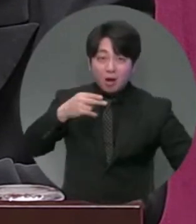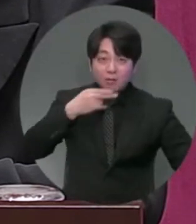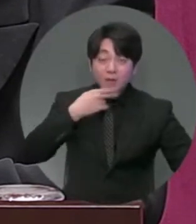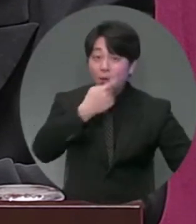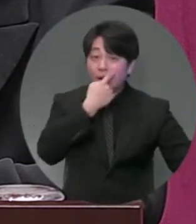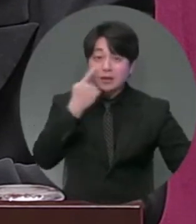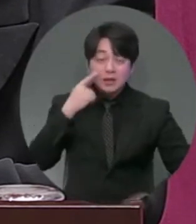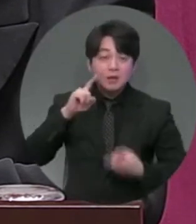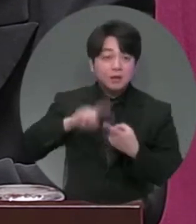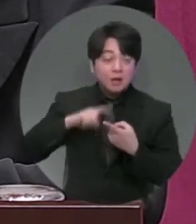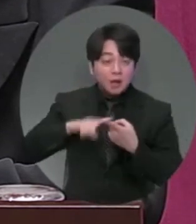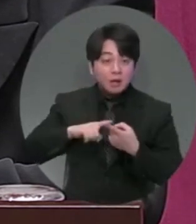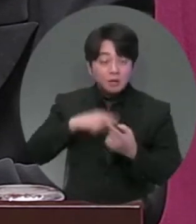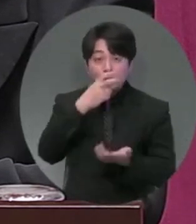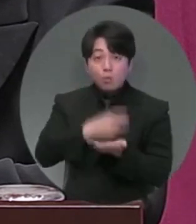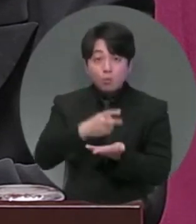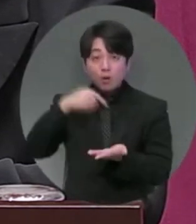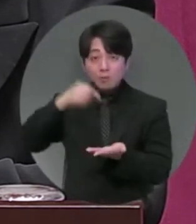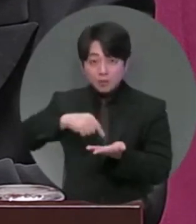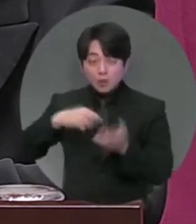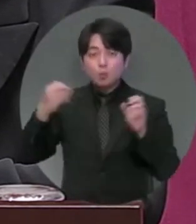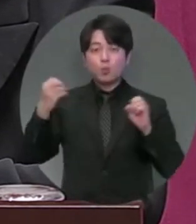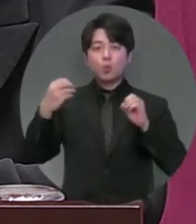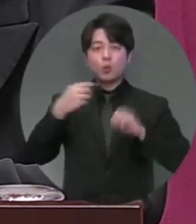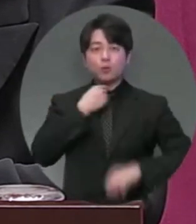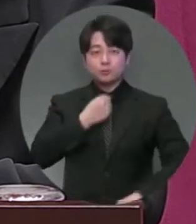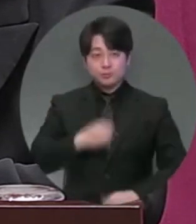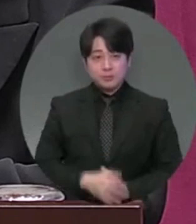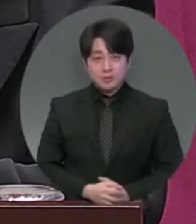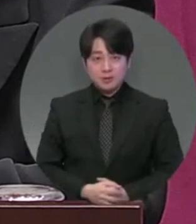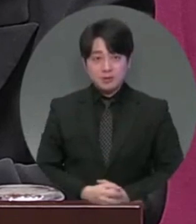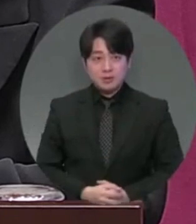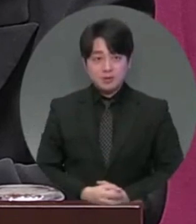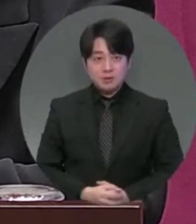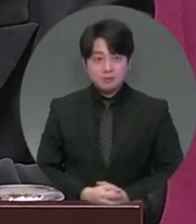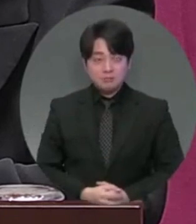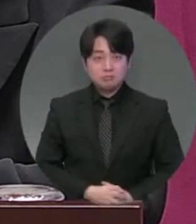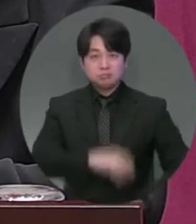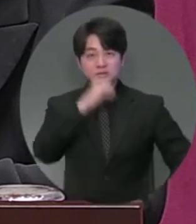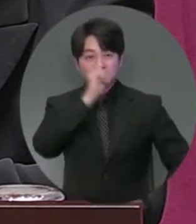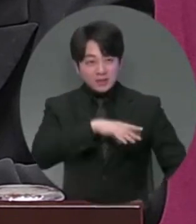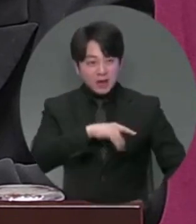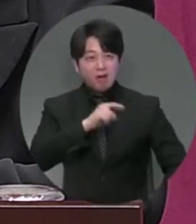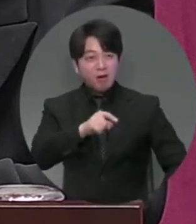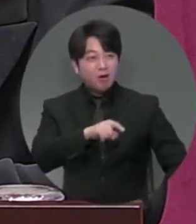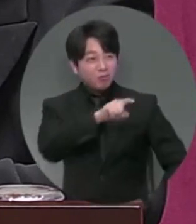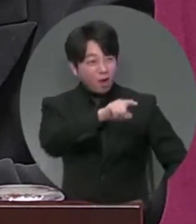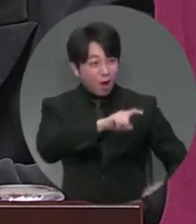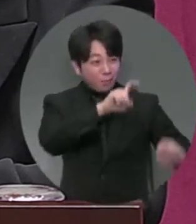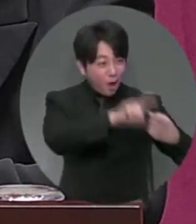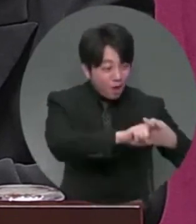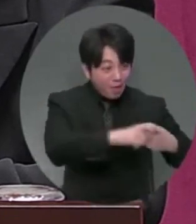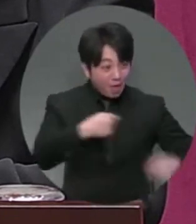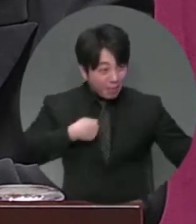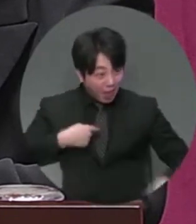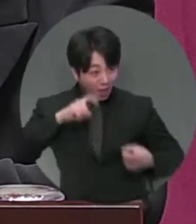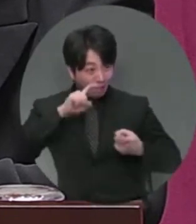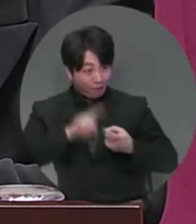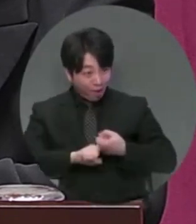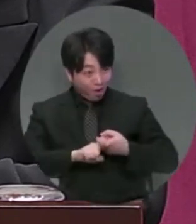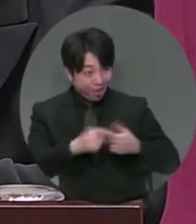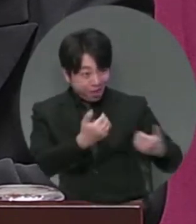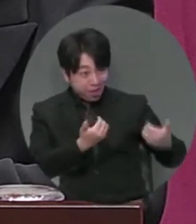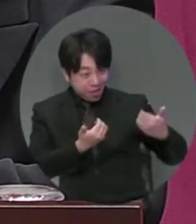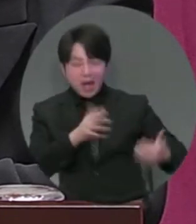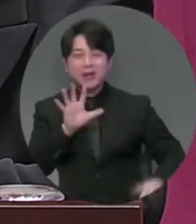가지 사회적 논의를 하고 건설적인 토론을 하는 과제 다만 너는 제목보고 어느 편이야라고 하면 평행선 긋는게 아니라 구체적인 내용을